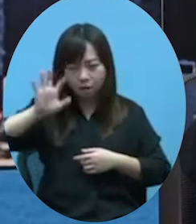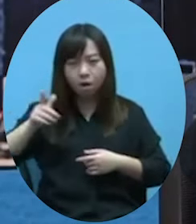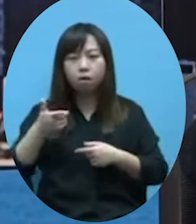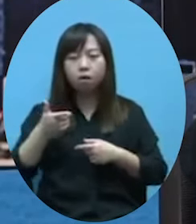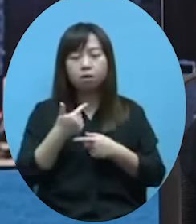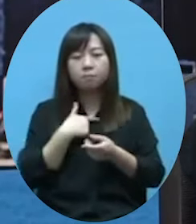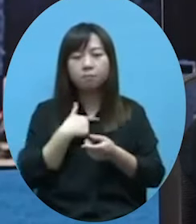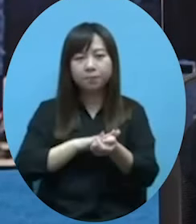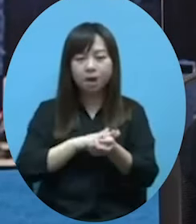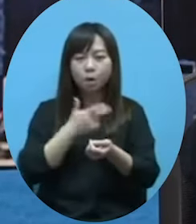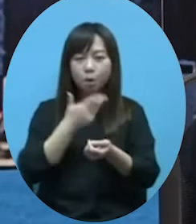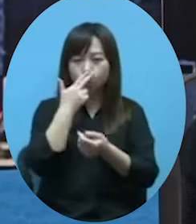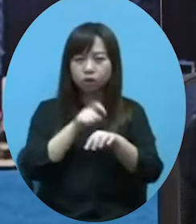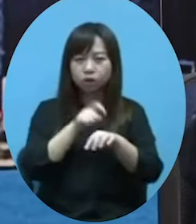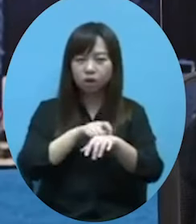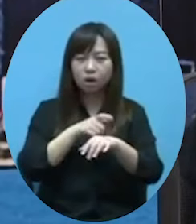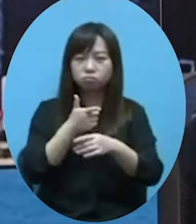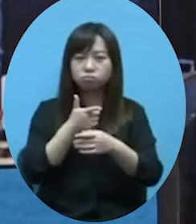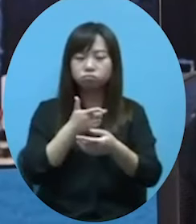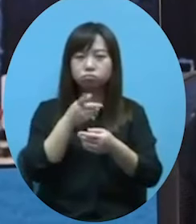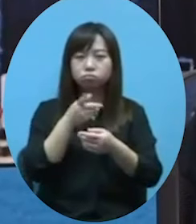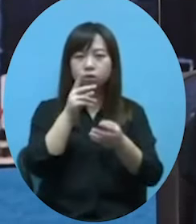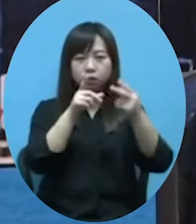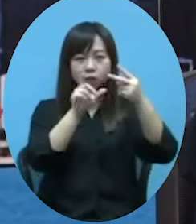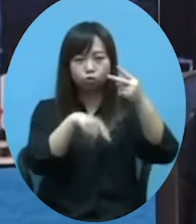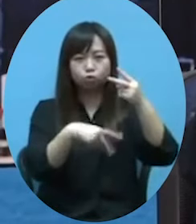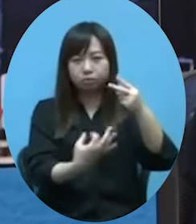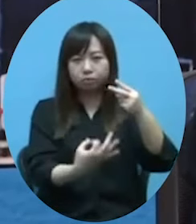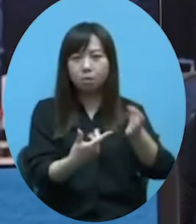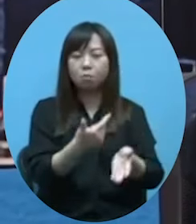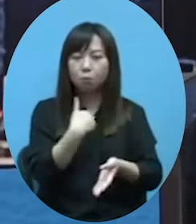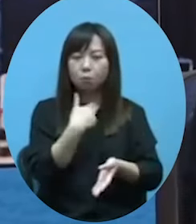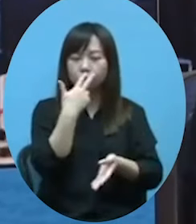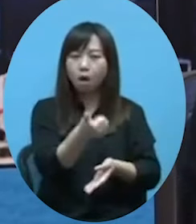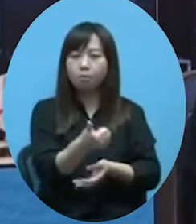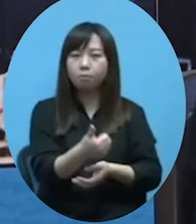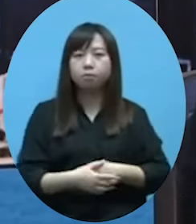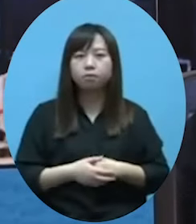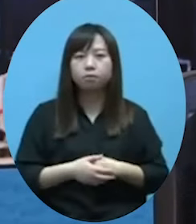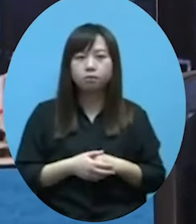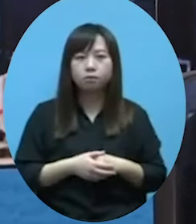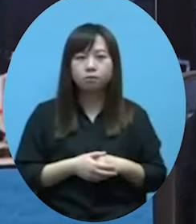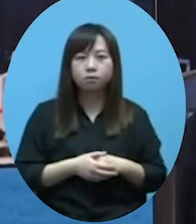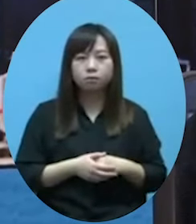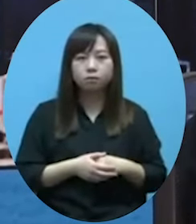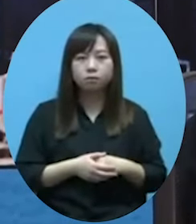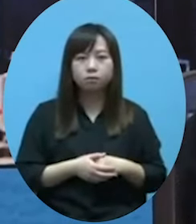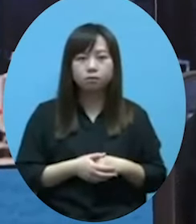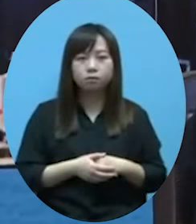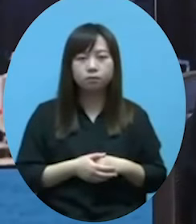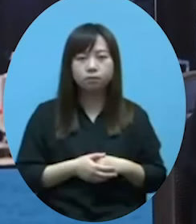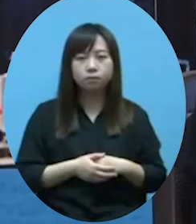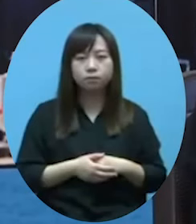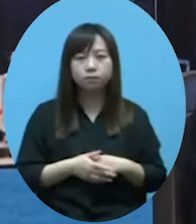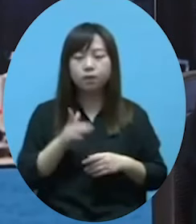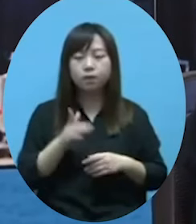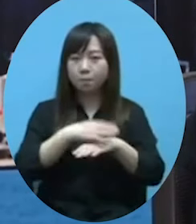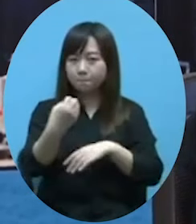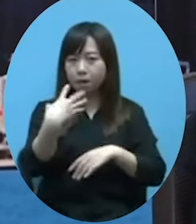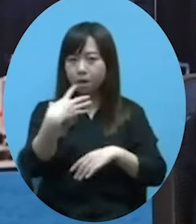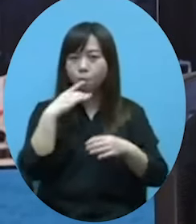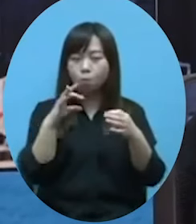發病時間都是可信的即23日都是可信的好是你的問題